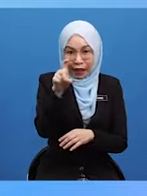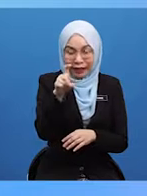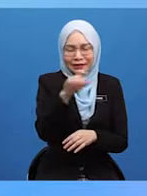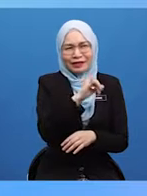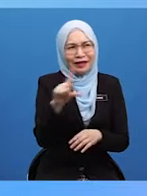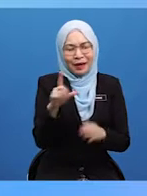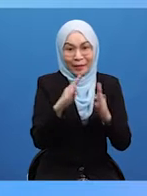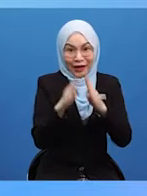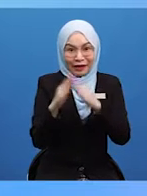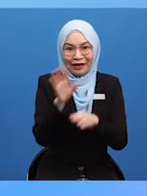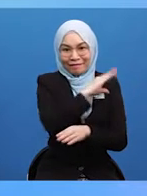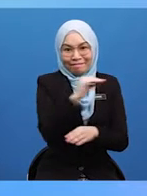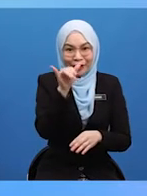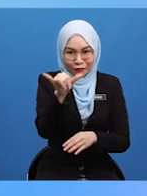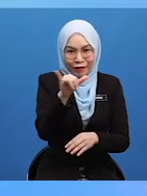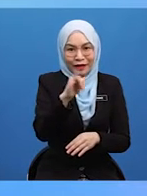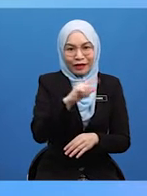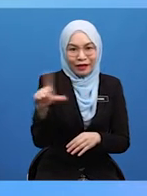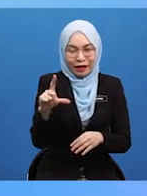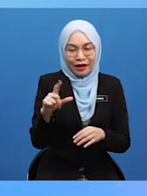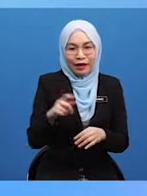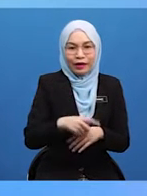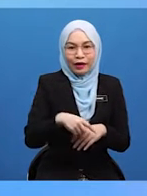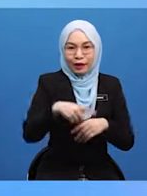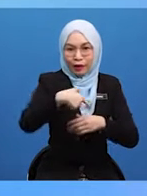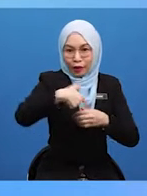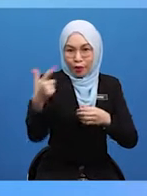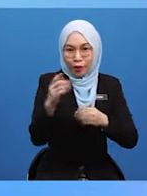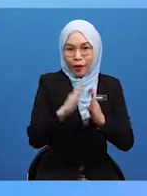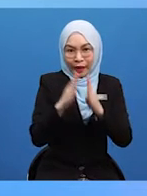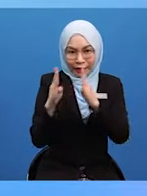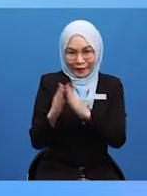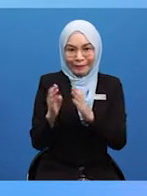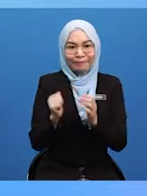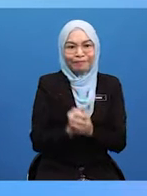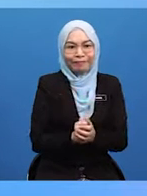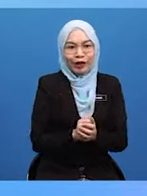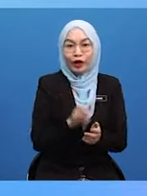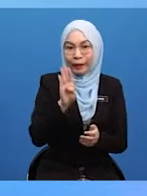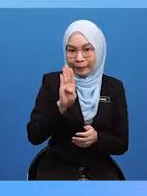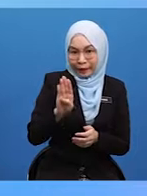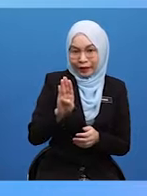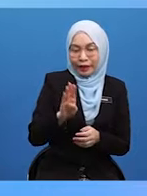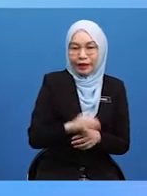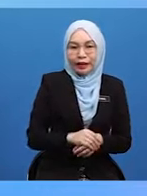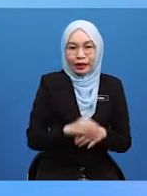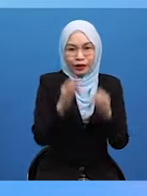bandar. Jawapan B. Jumlah penduduk di pertempatan X adalah